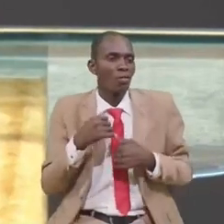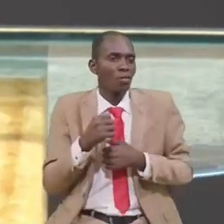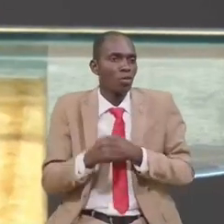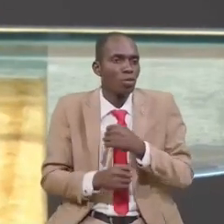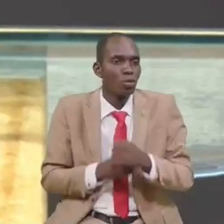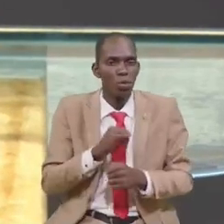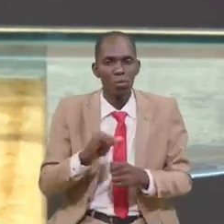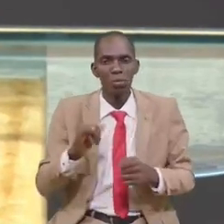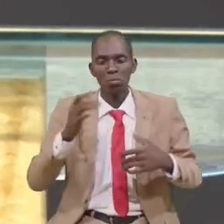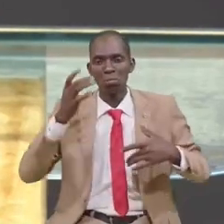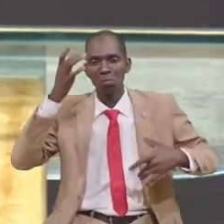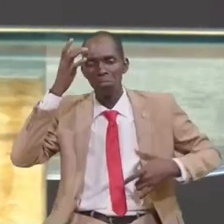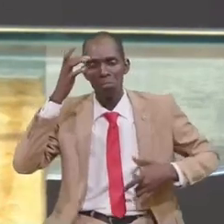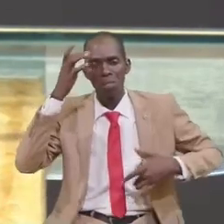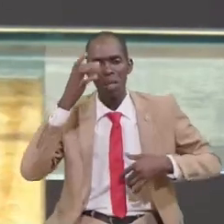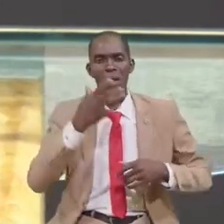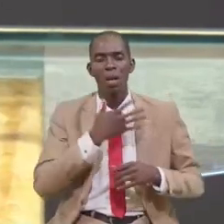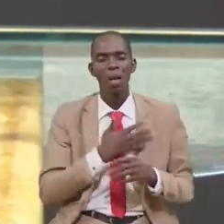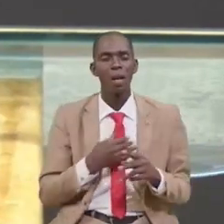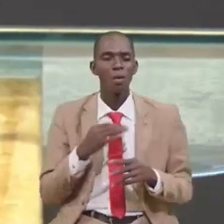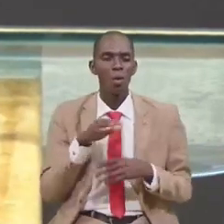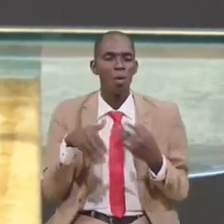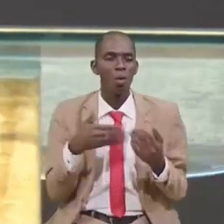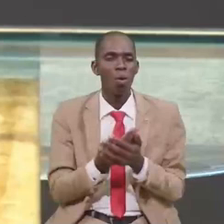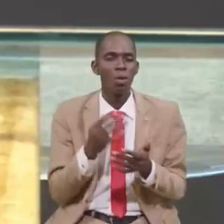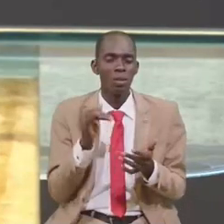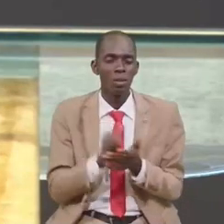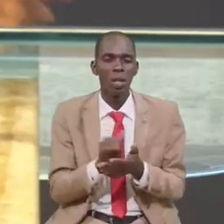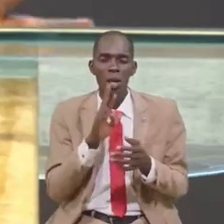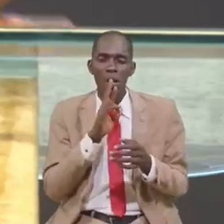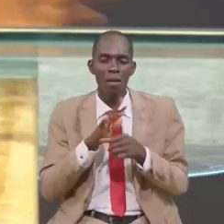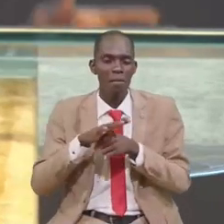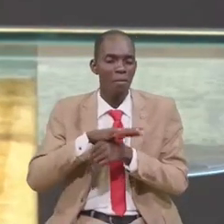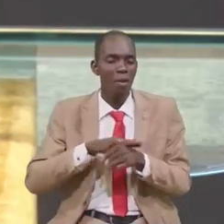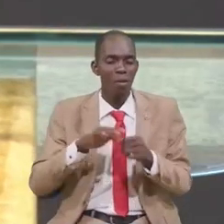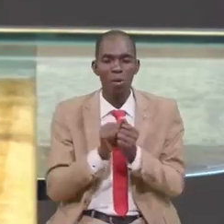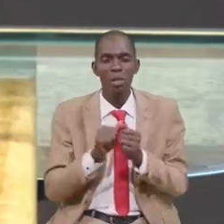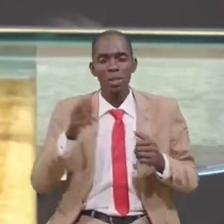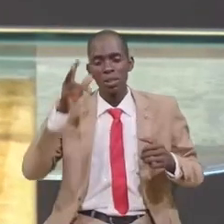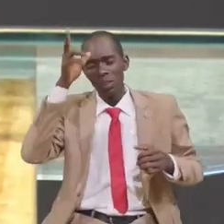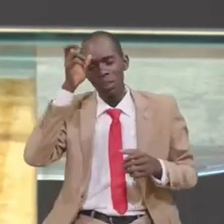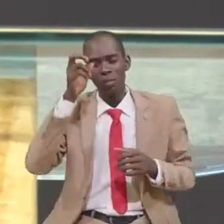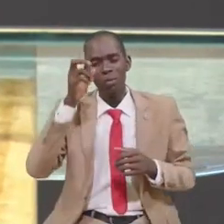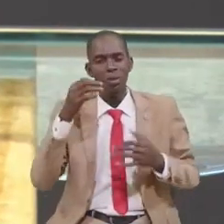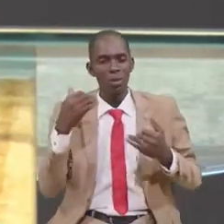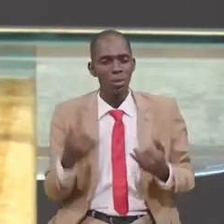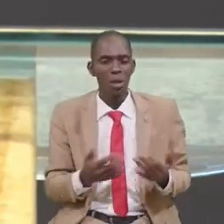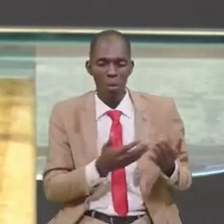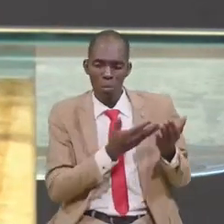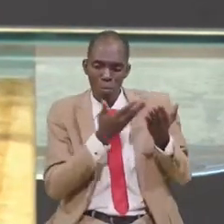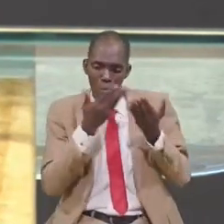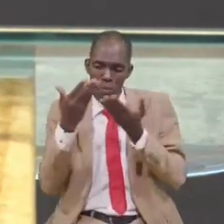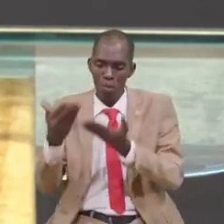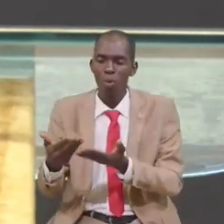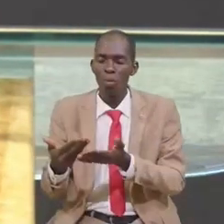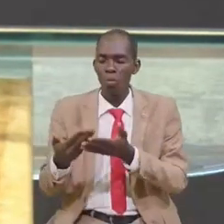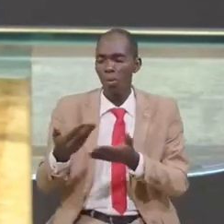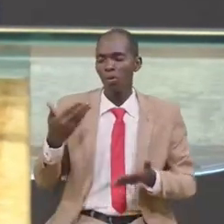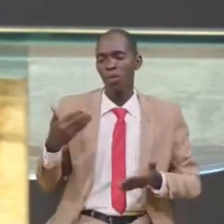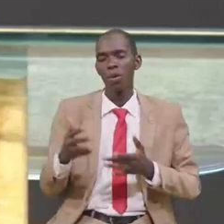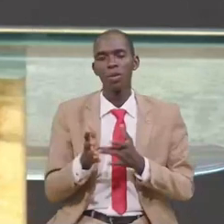des infirmités et les démoniaques. Alors les gens lui